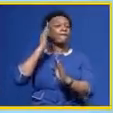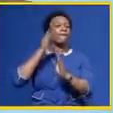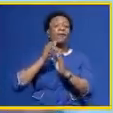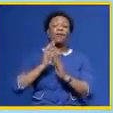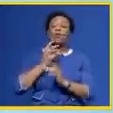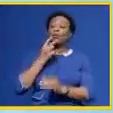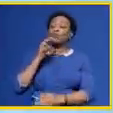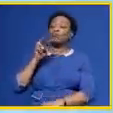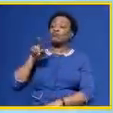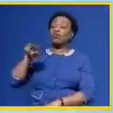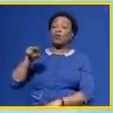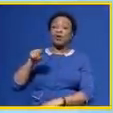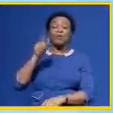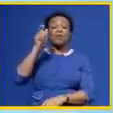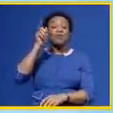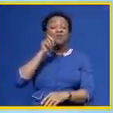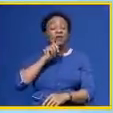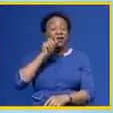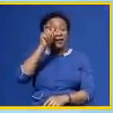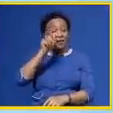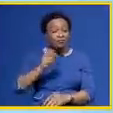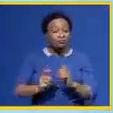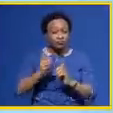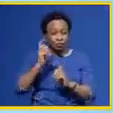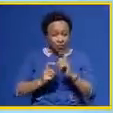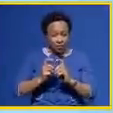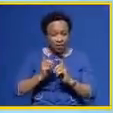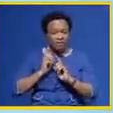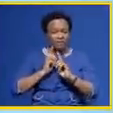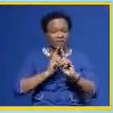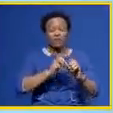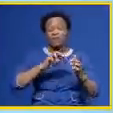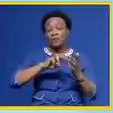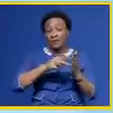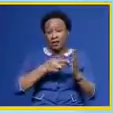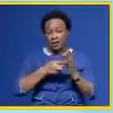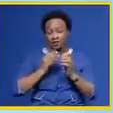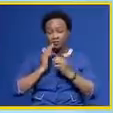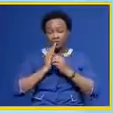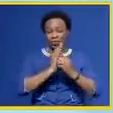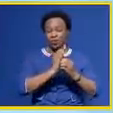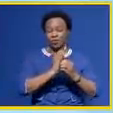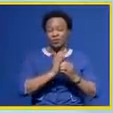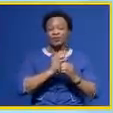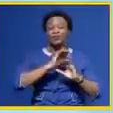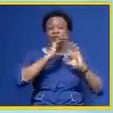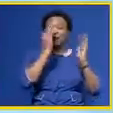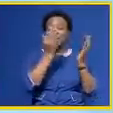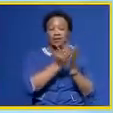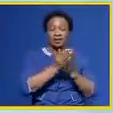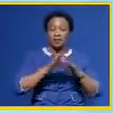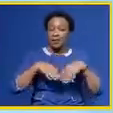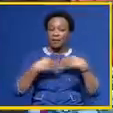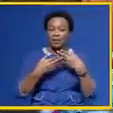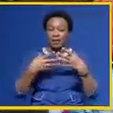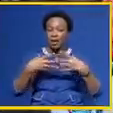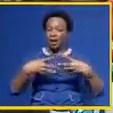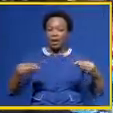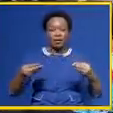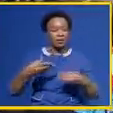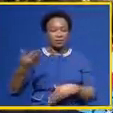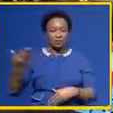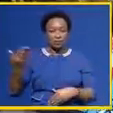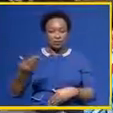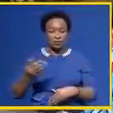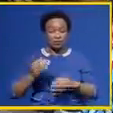kila mtiania au kila mgombea anafuata kanuni na miongozo ya chama bila kuathiri chochote. Chama